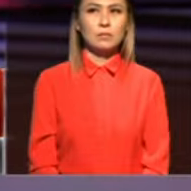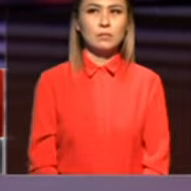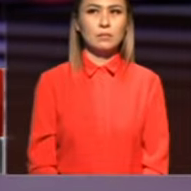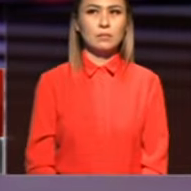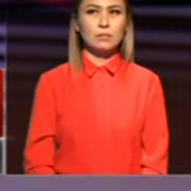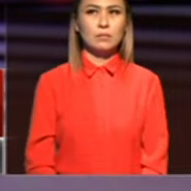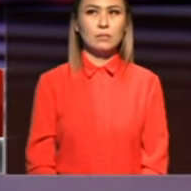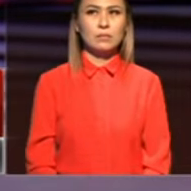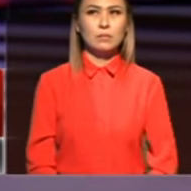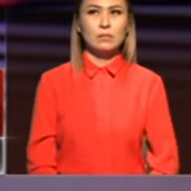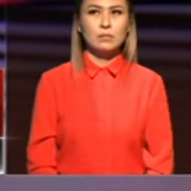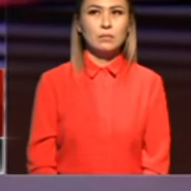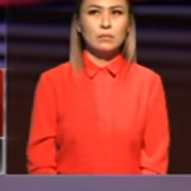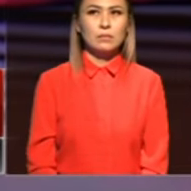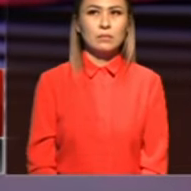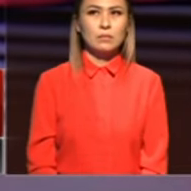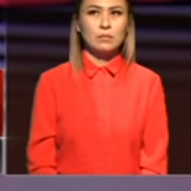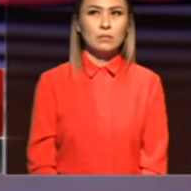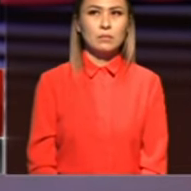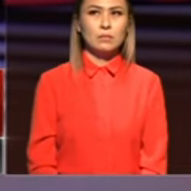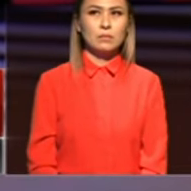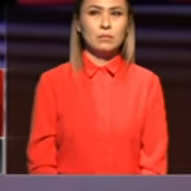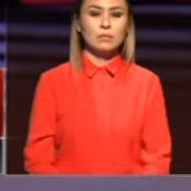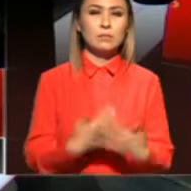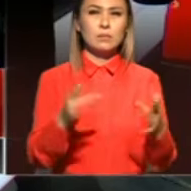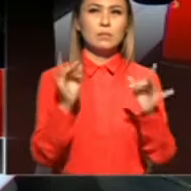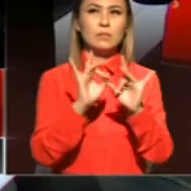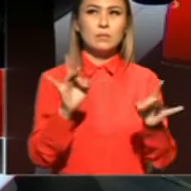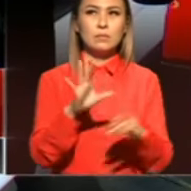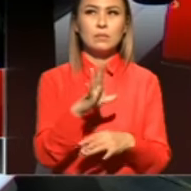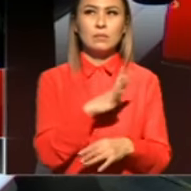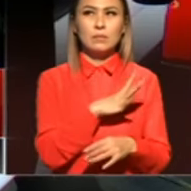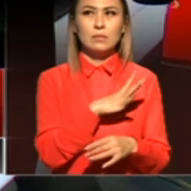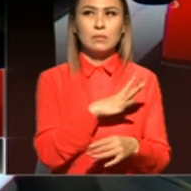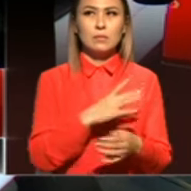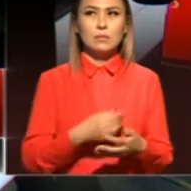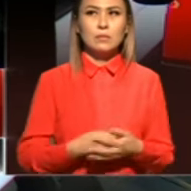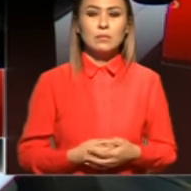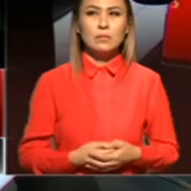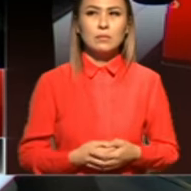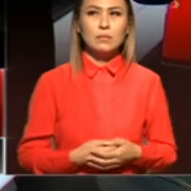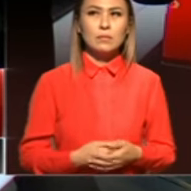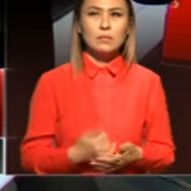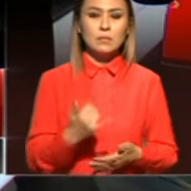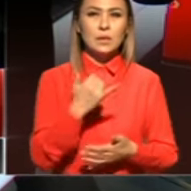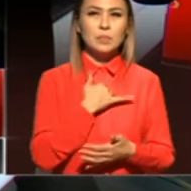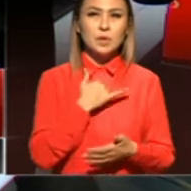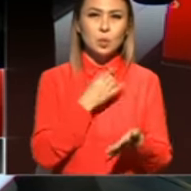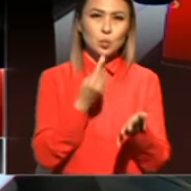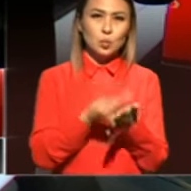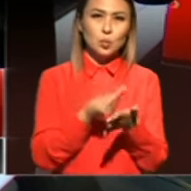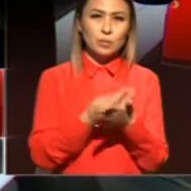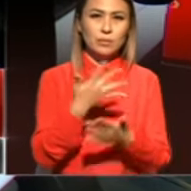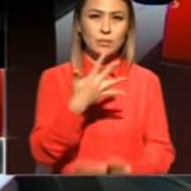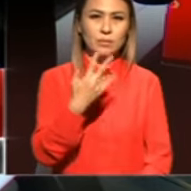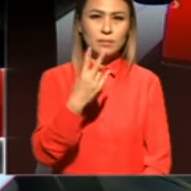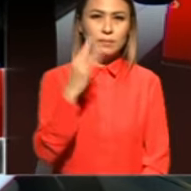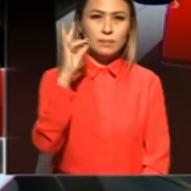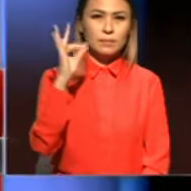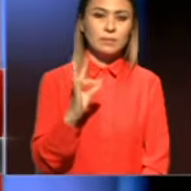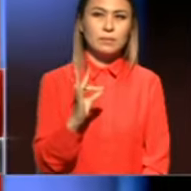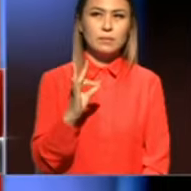ғой. Мына жаңа Шолпан ханым айтып кетті, Шолпанбике, біздің бюджеттің 52%